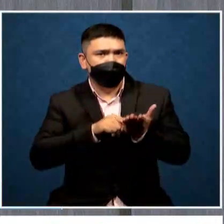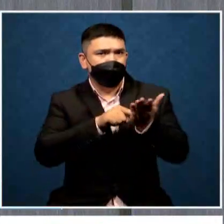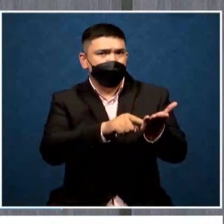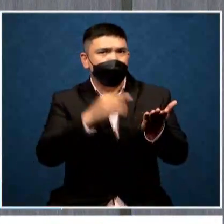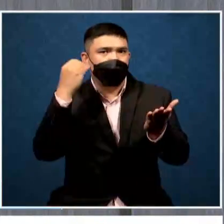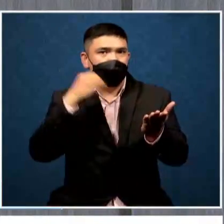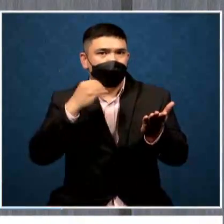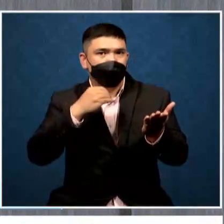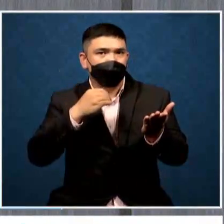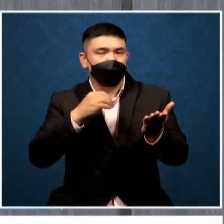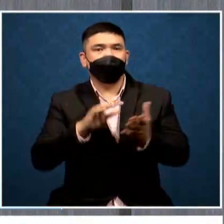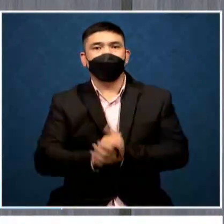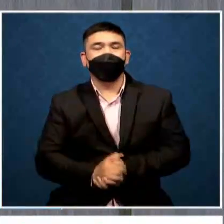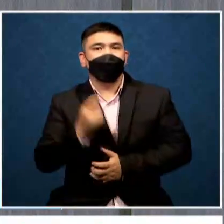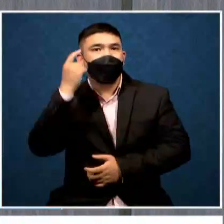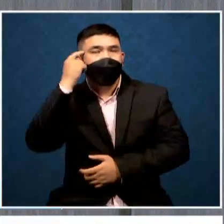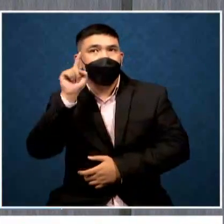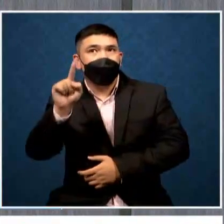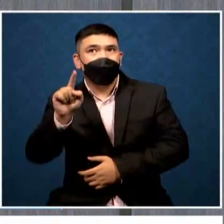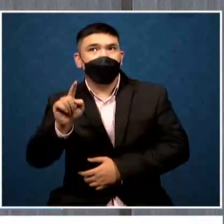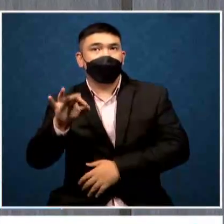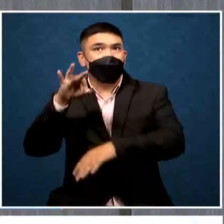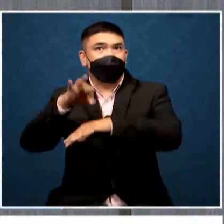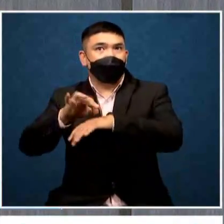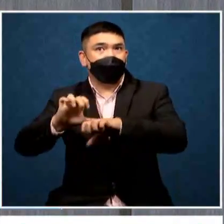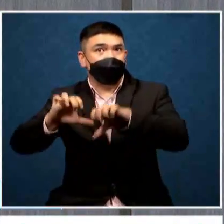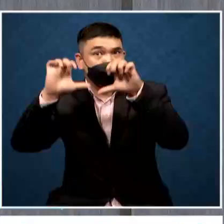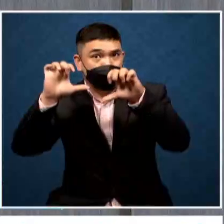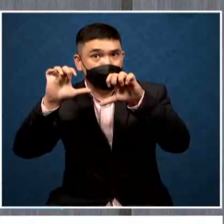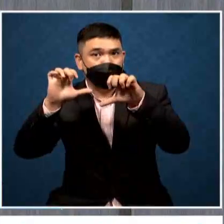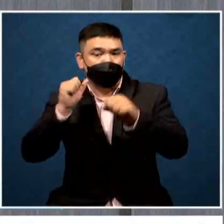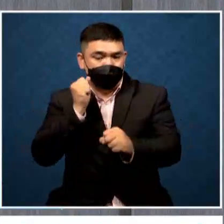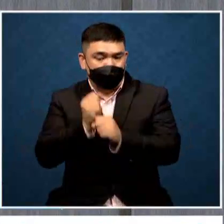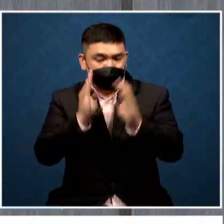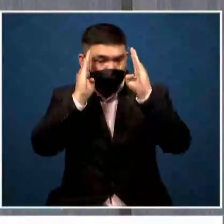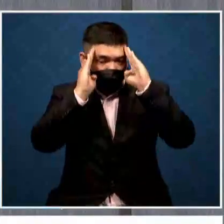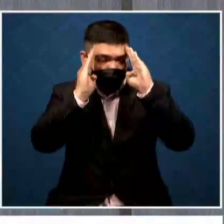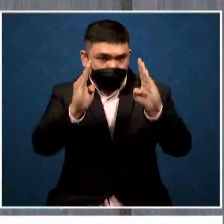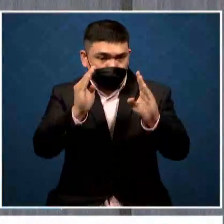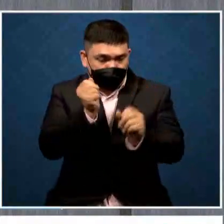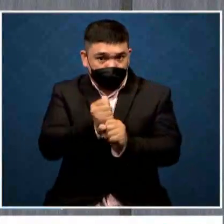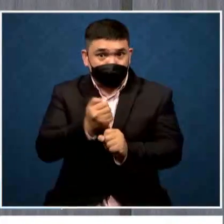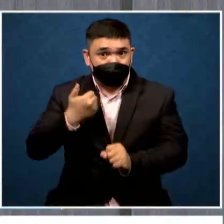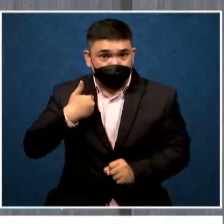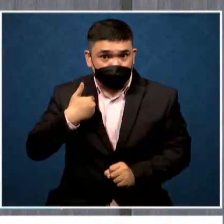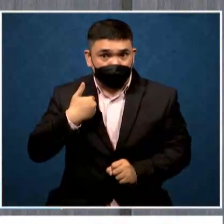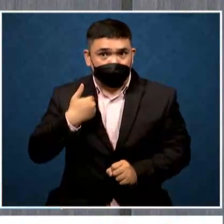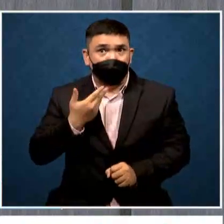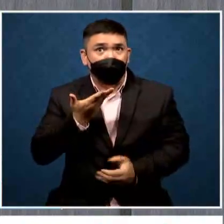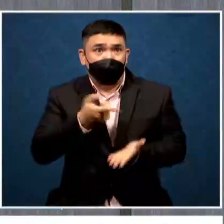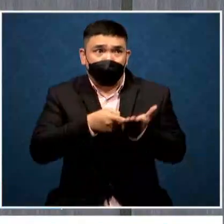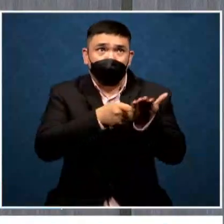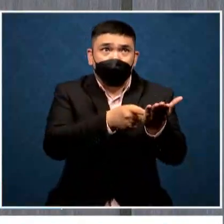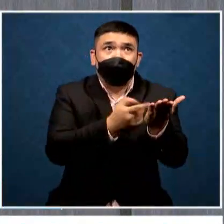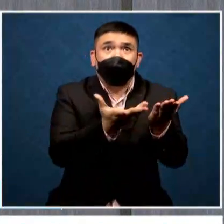ายว่าถ้าข้าราชการนั้นเอาจริงเอาจังเข้มงวดกวดขันตั้งแต่ขออนุญา